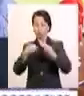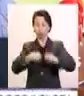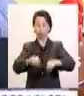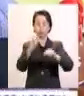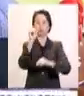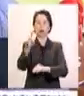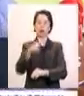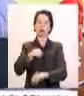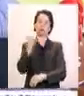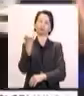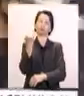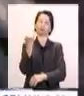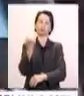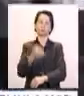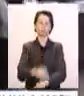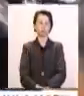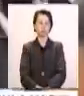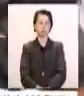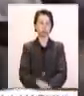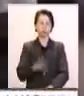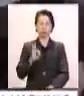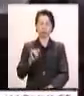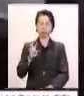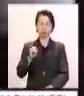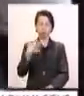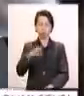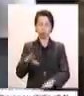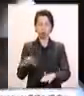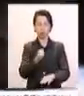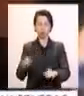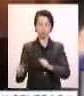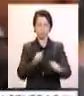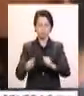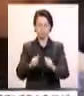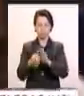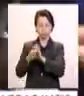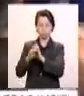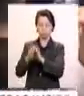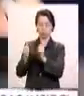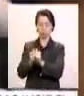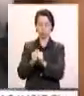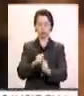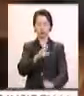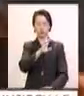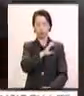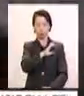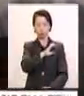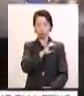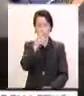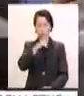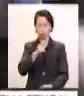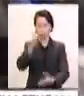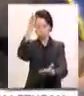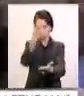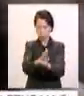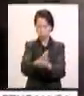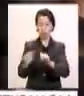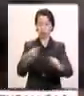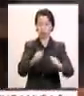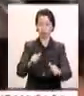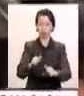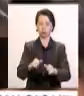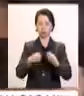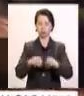isu-isu macam ulat tiket ni. FAM telah mengambil langkah proaktif dengan bekerjasama pihak berkuasa tempatan bagi membasmi kegiatan